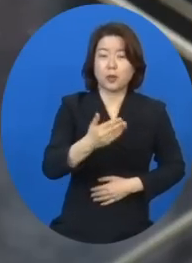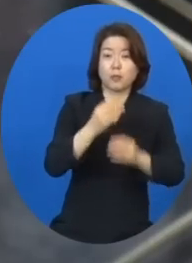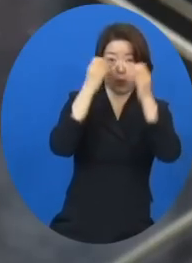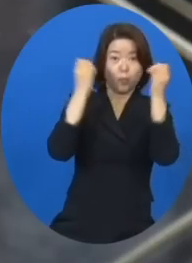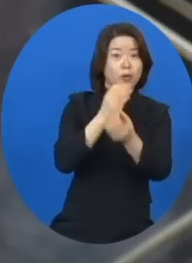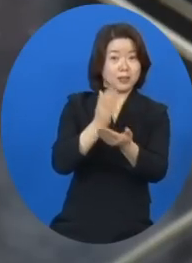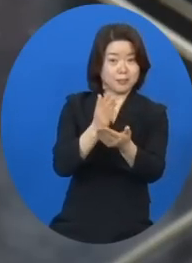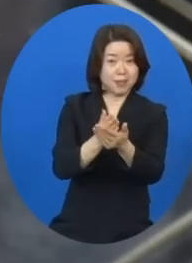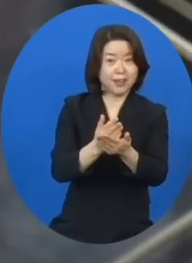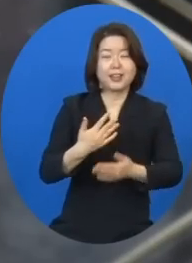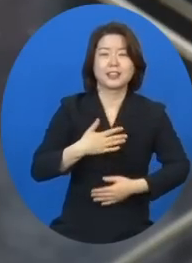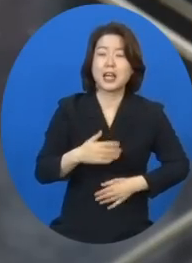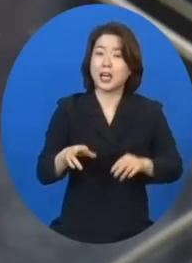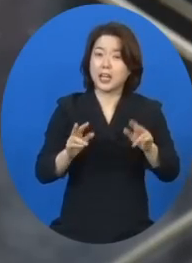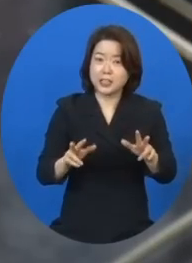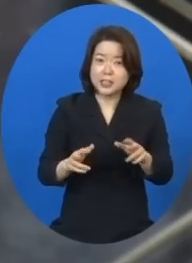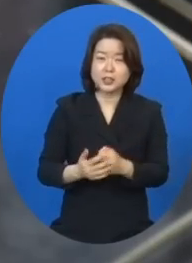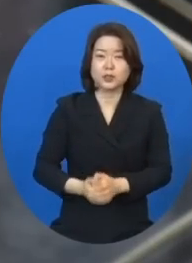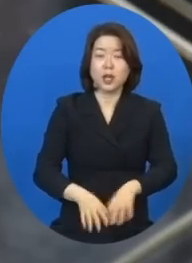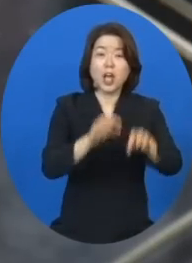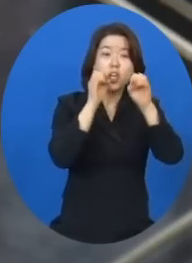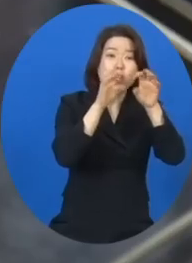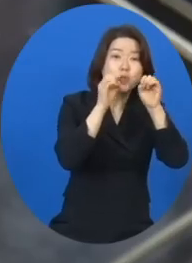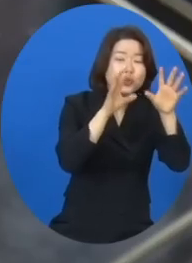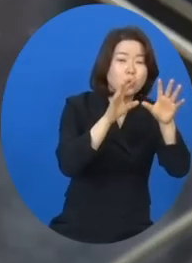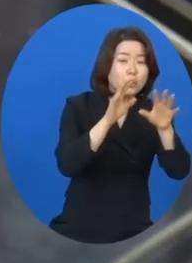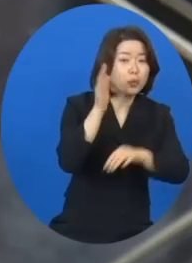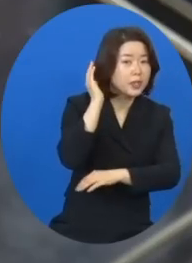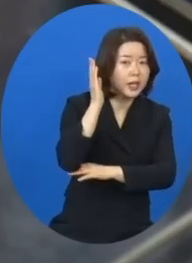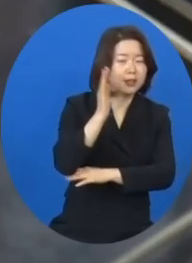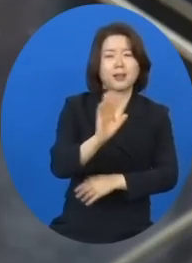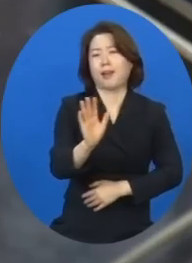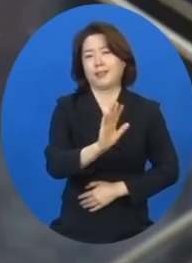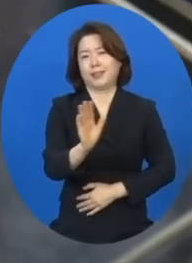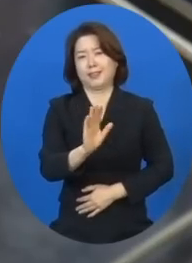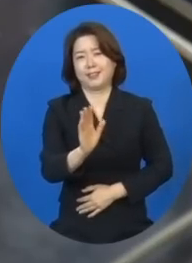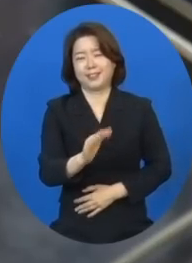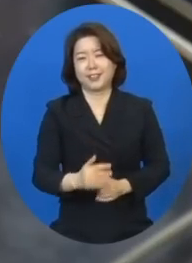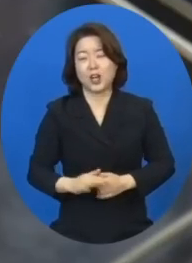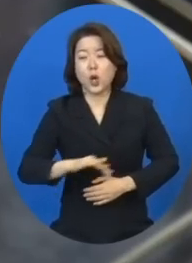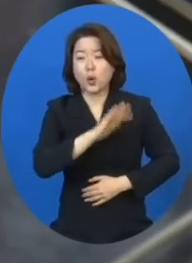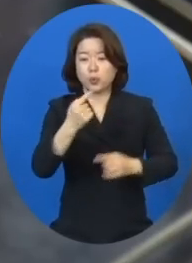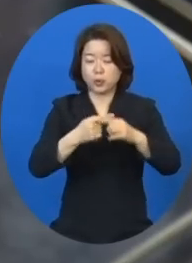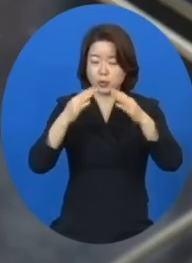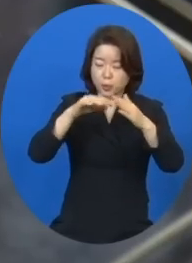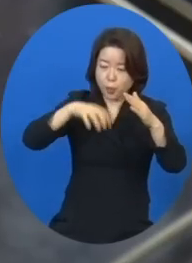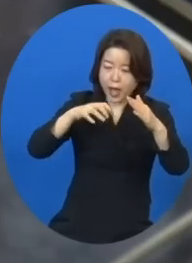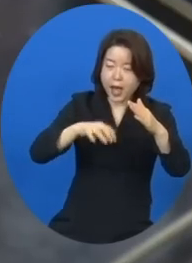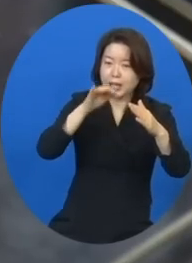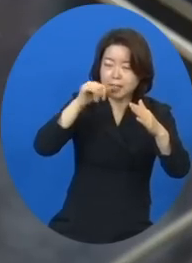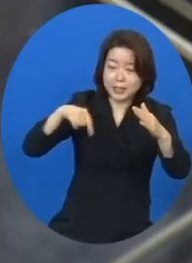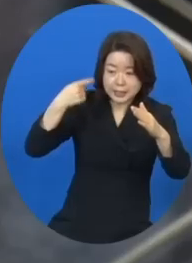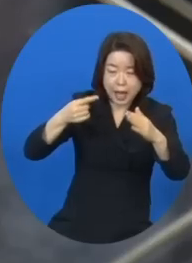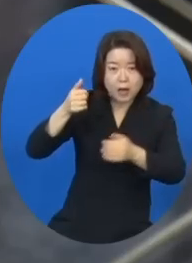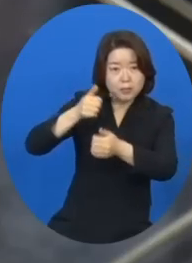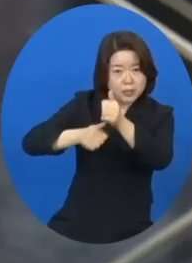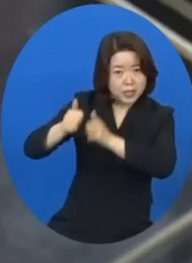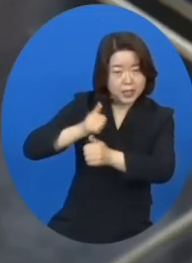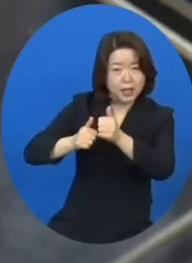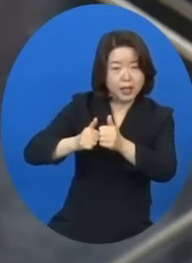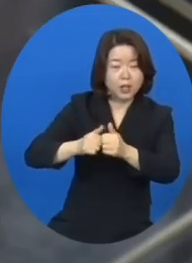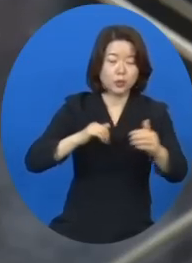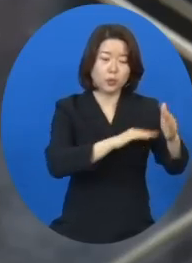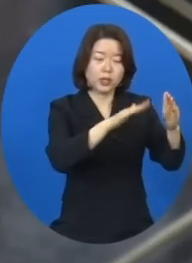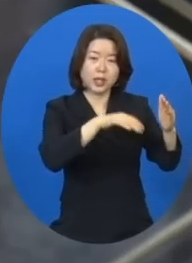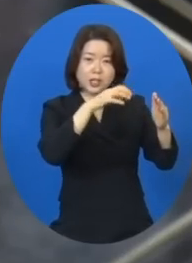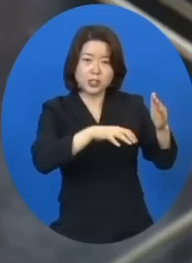마세요. 제가 지금 전도 얘기를 하는 건 아닙니다. 우리 교회에 있는 다음 세대들, 아니 우리 가정에